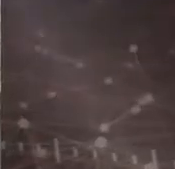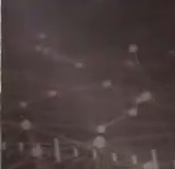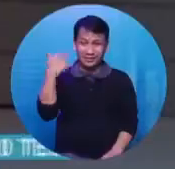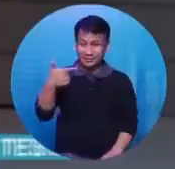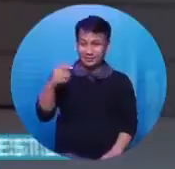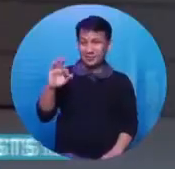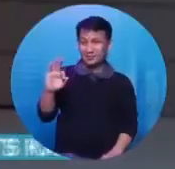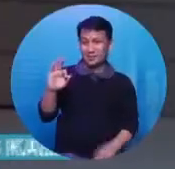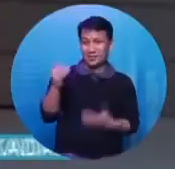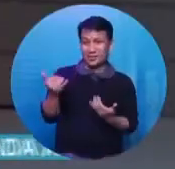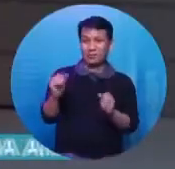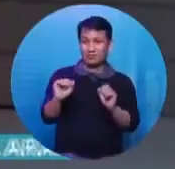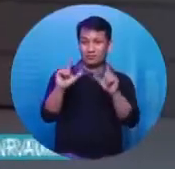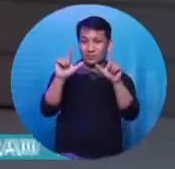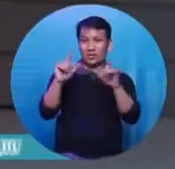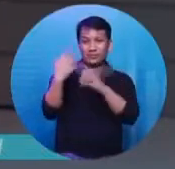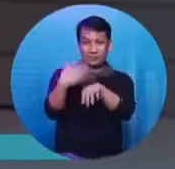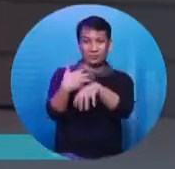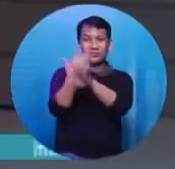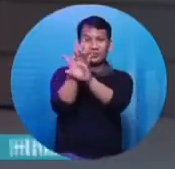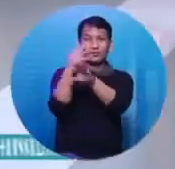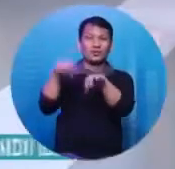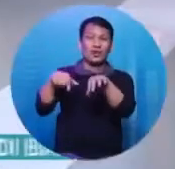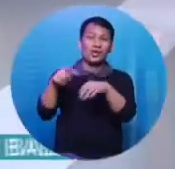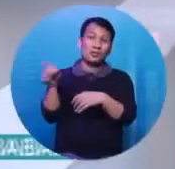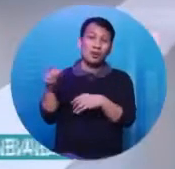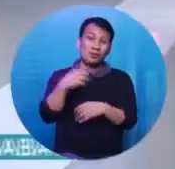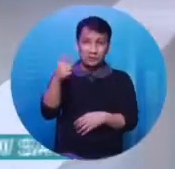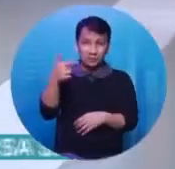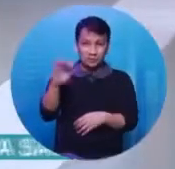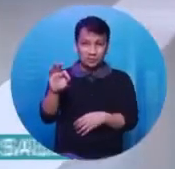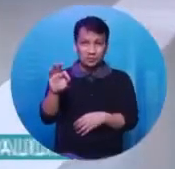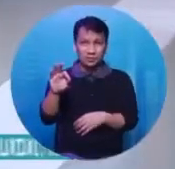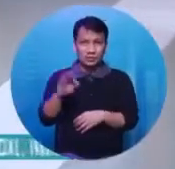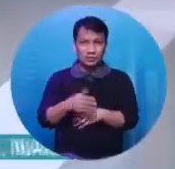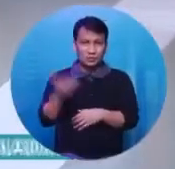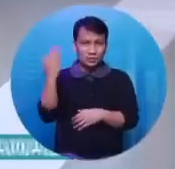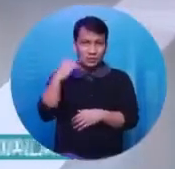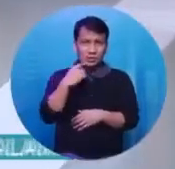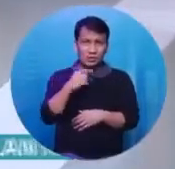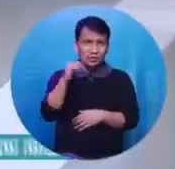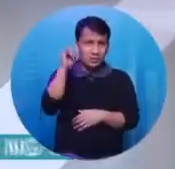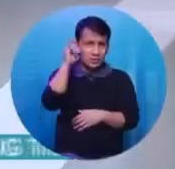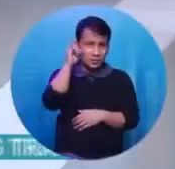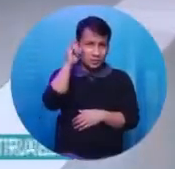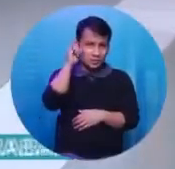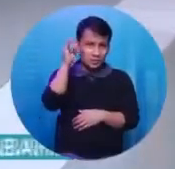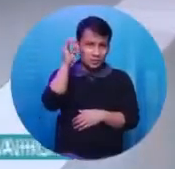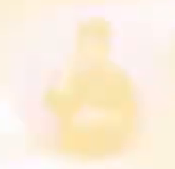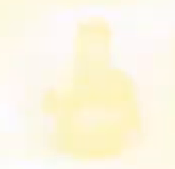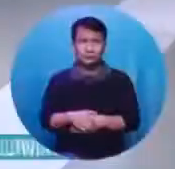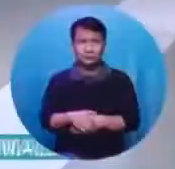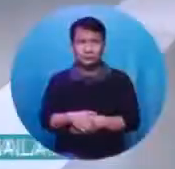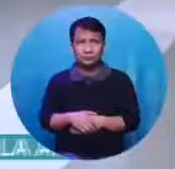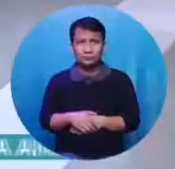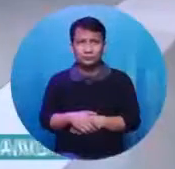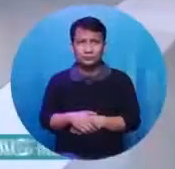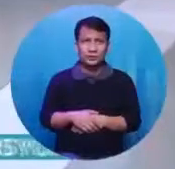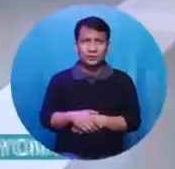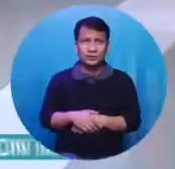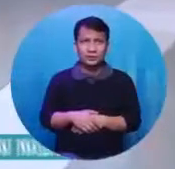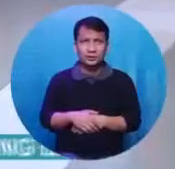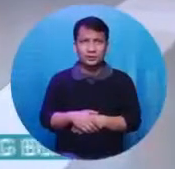Kausap po natin live via video call ang nagreklamong ex-girlfriend si Isa Cabrejas. Ma'am